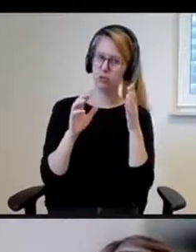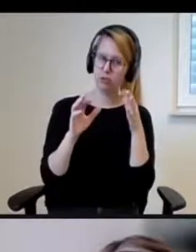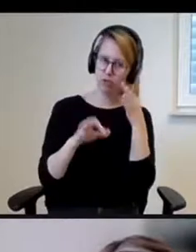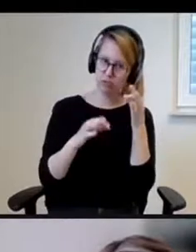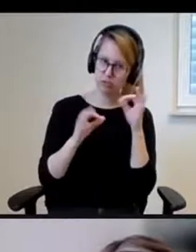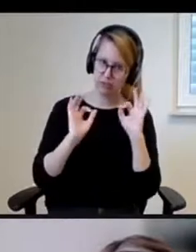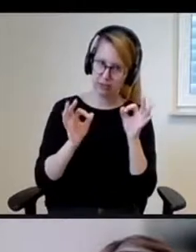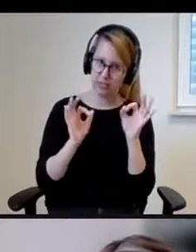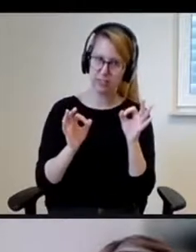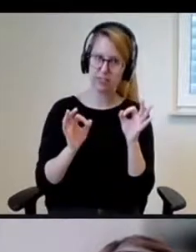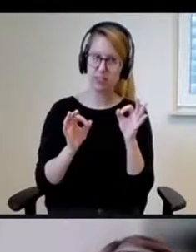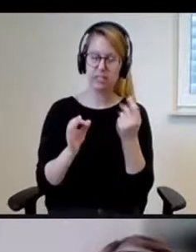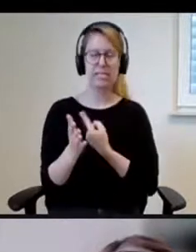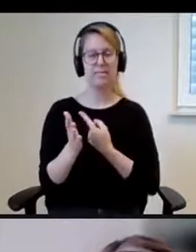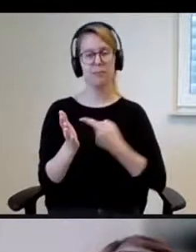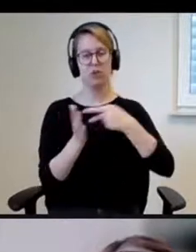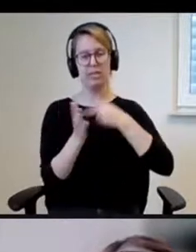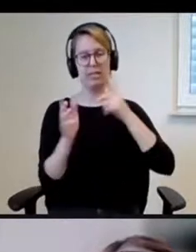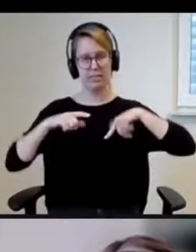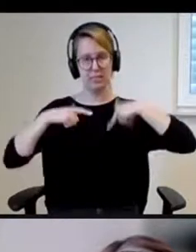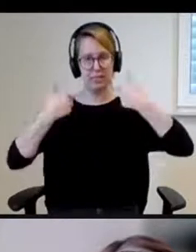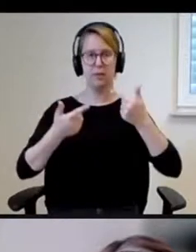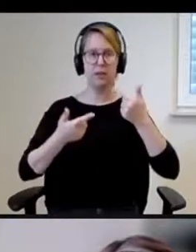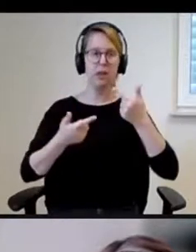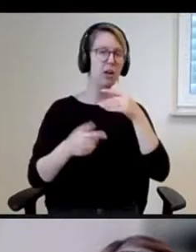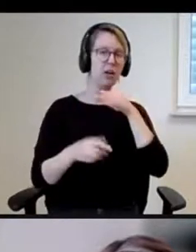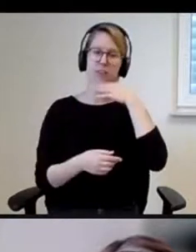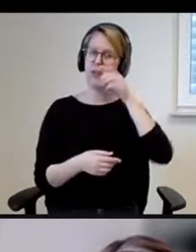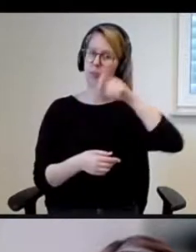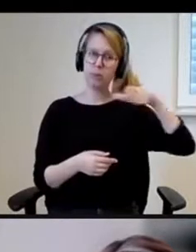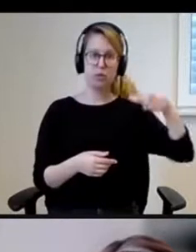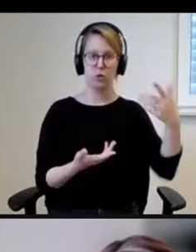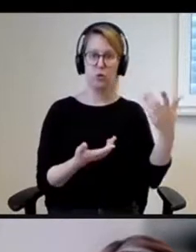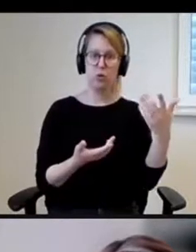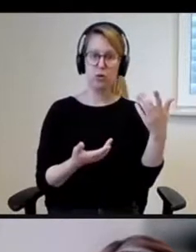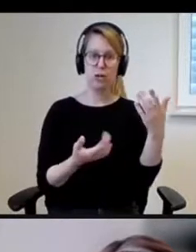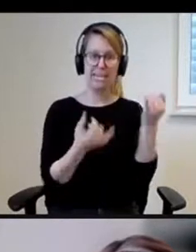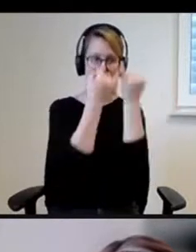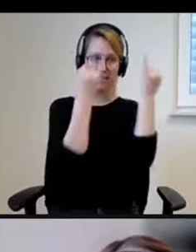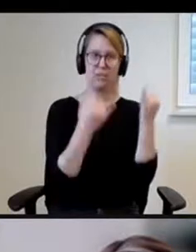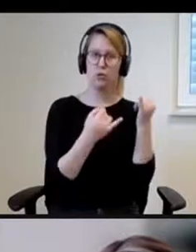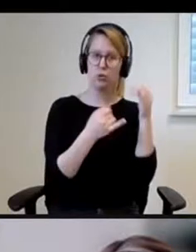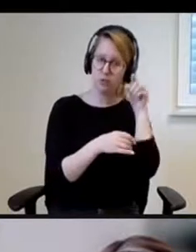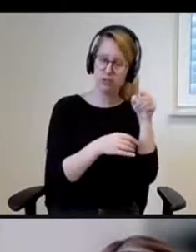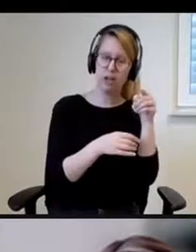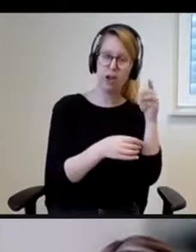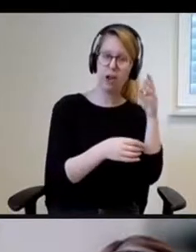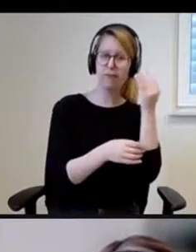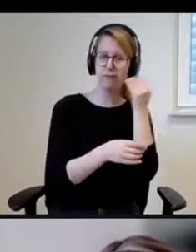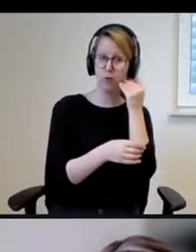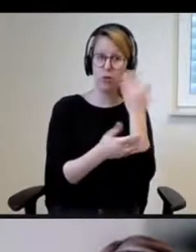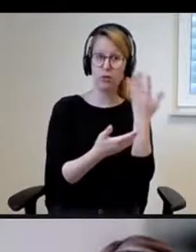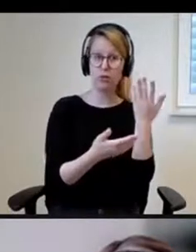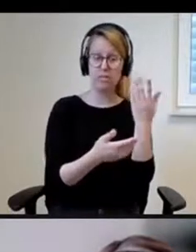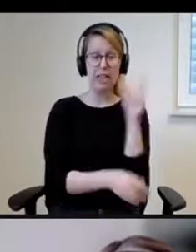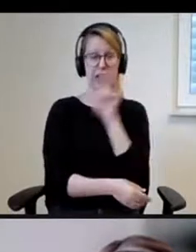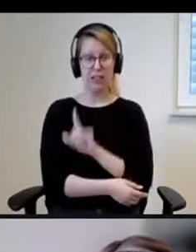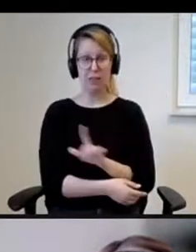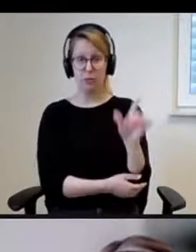ganz viele Menschen mit Behinderung leben an Institutionen. Da wird halt zu